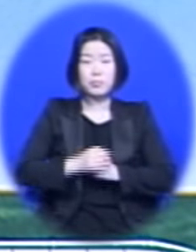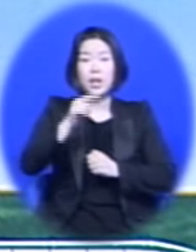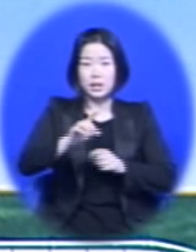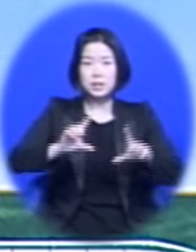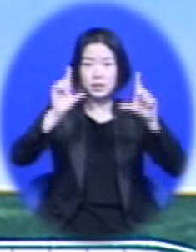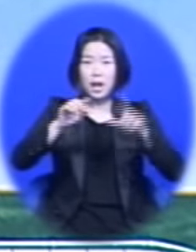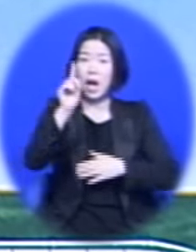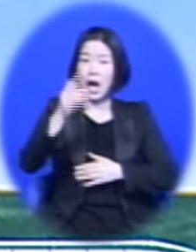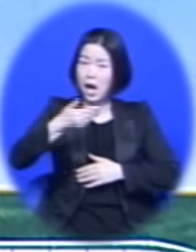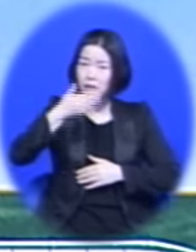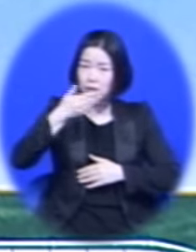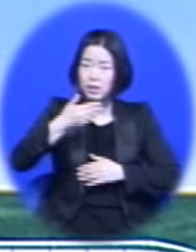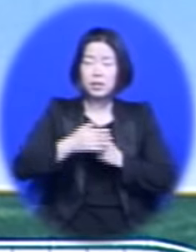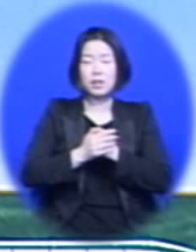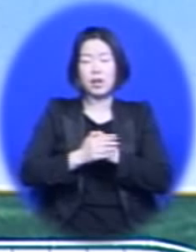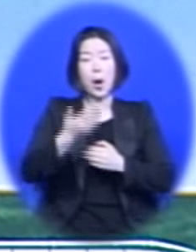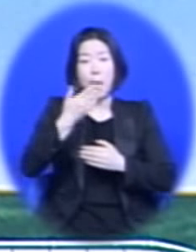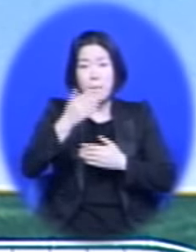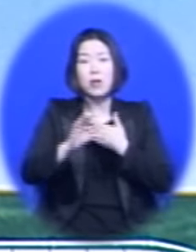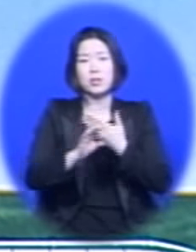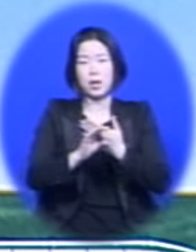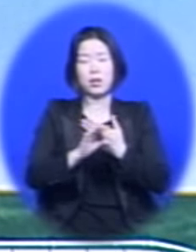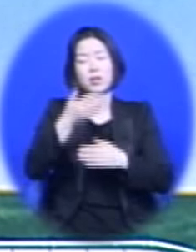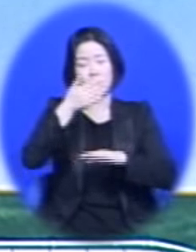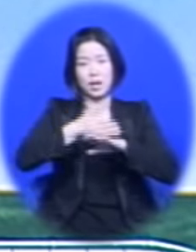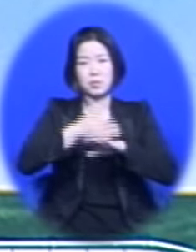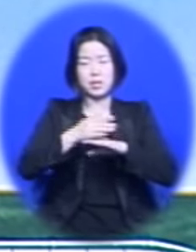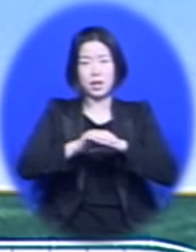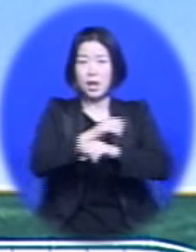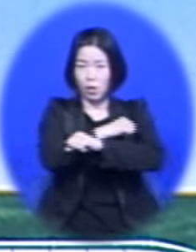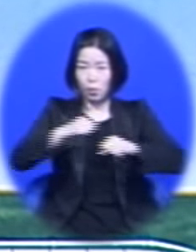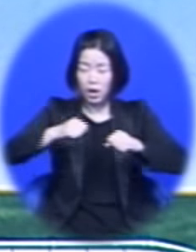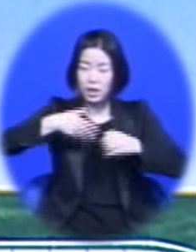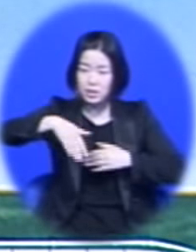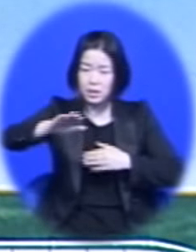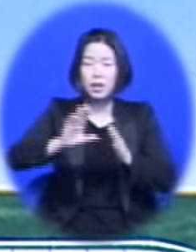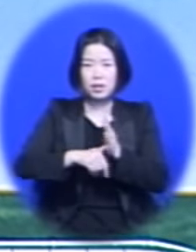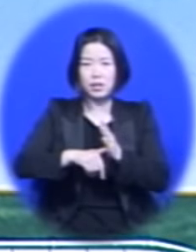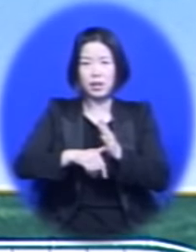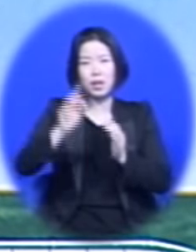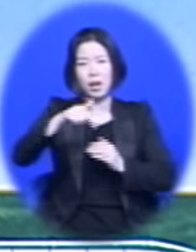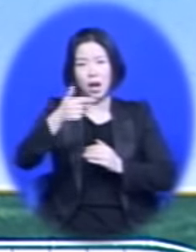그날 한 끼를 먹기만 했었으면 감사하니까, 광야를 지나갈 때.